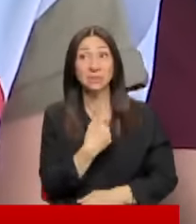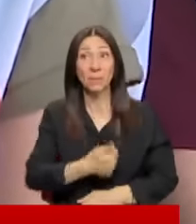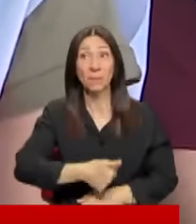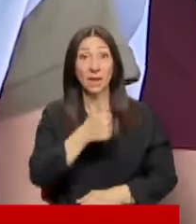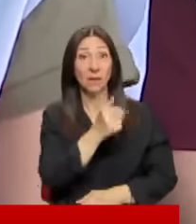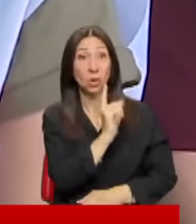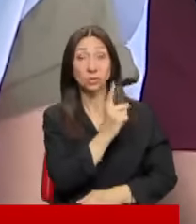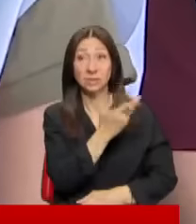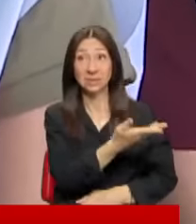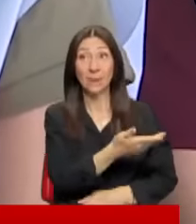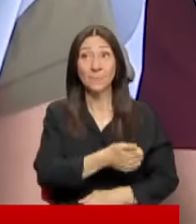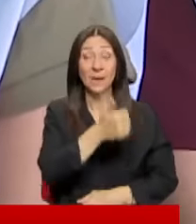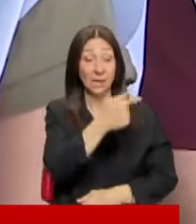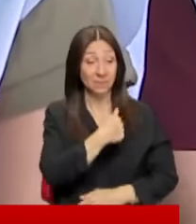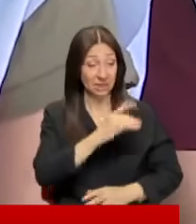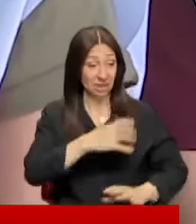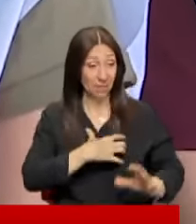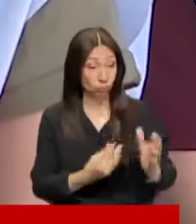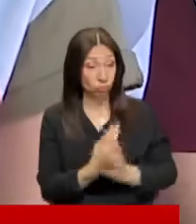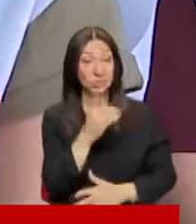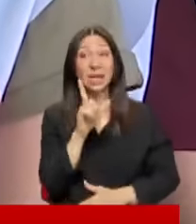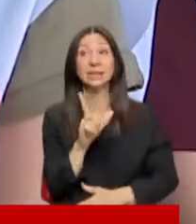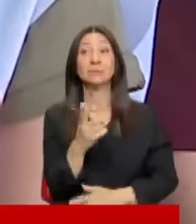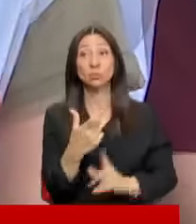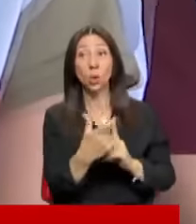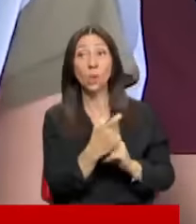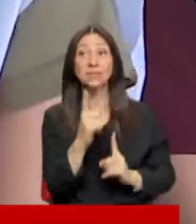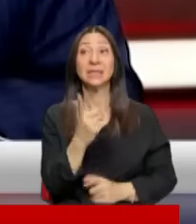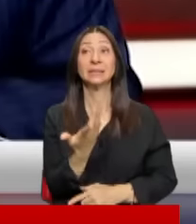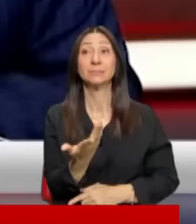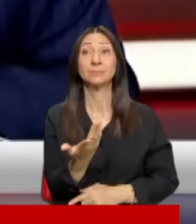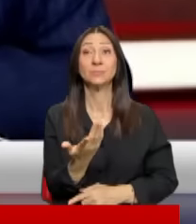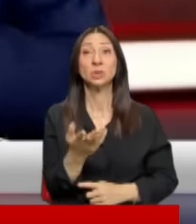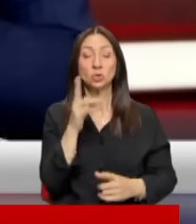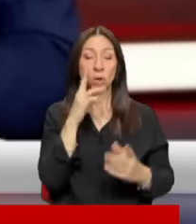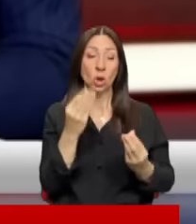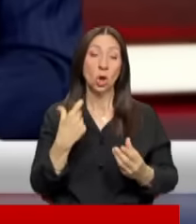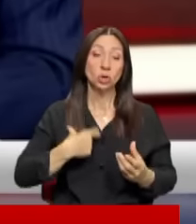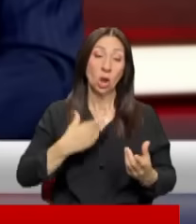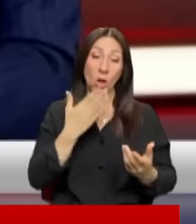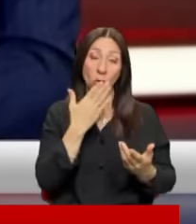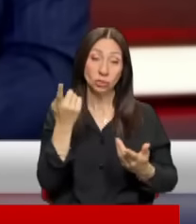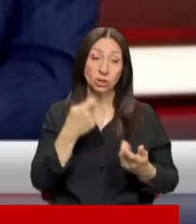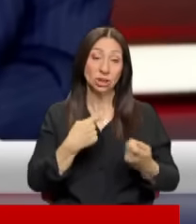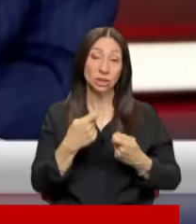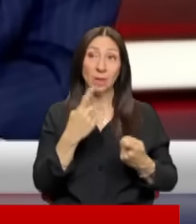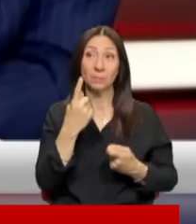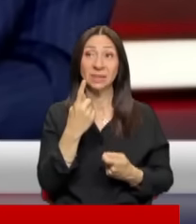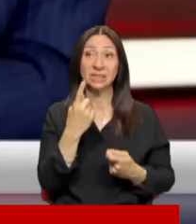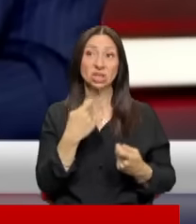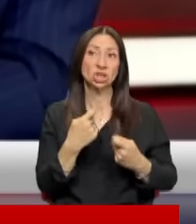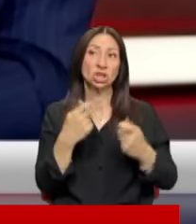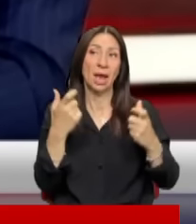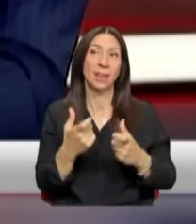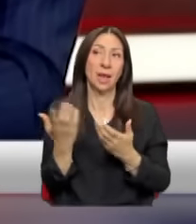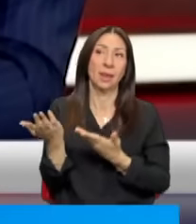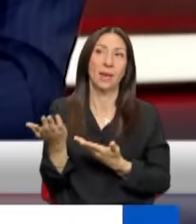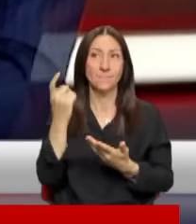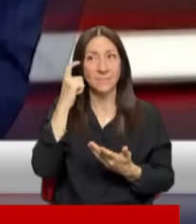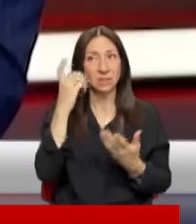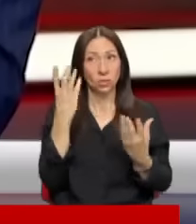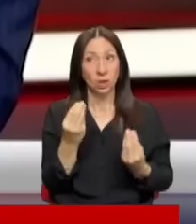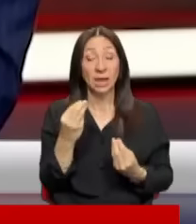bakanlığın öğretmeniyiz. Bakanlık bizi bu konuda korunması gereken kurum. Nihayetinde özel okul işletmeciliği bir ticari işletme